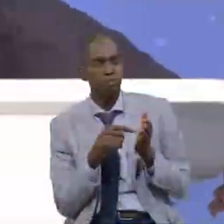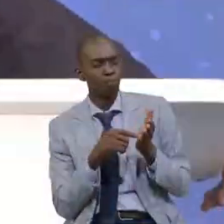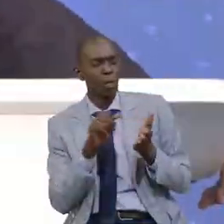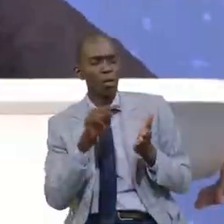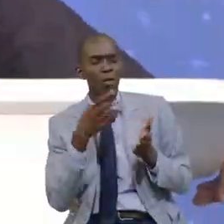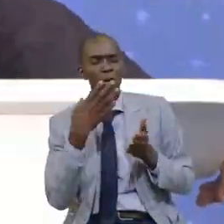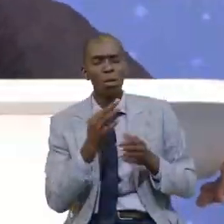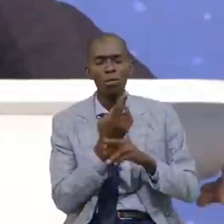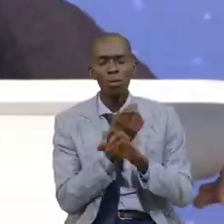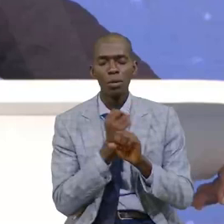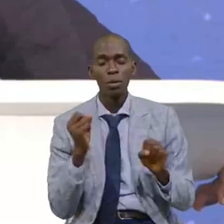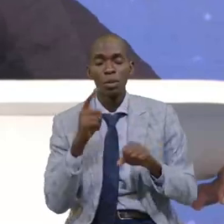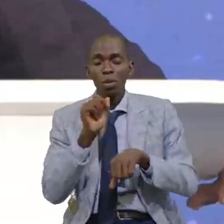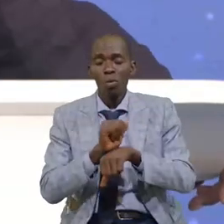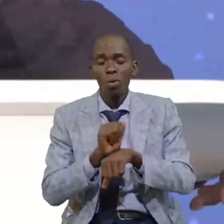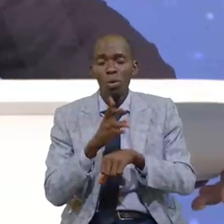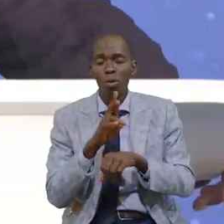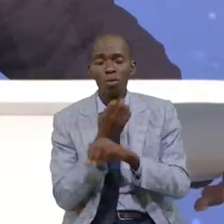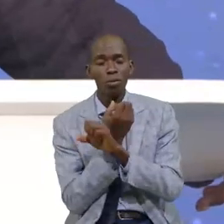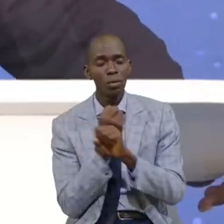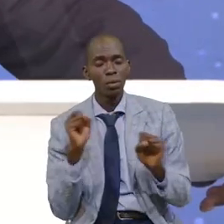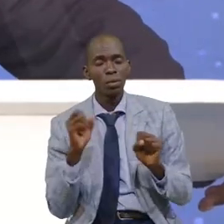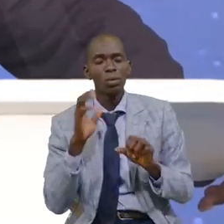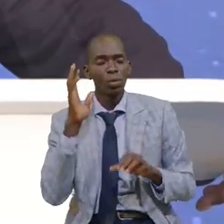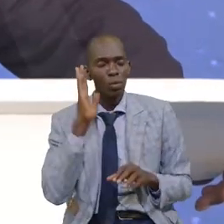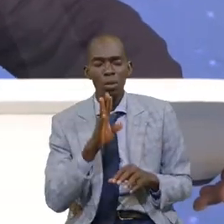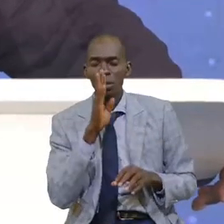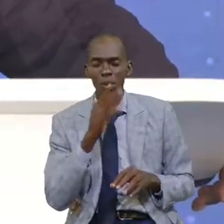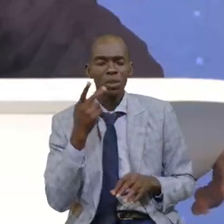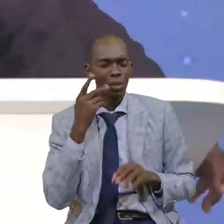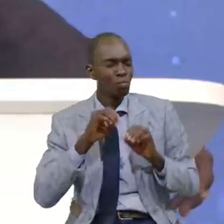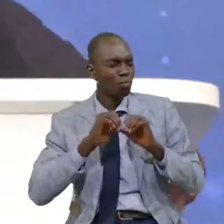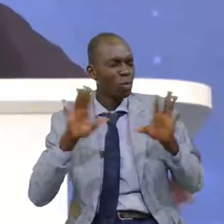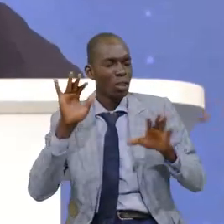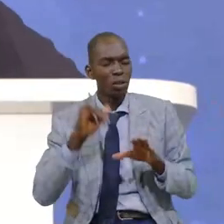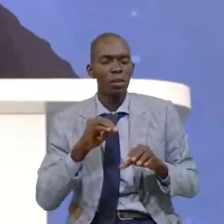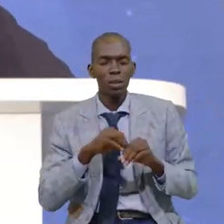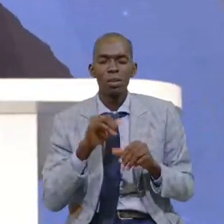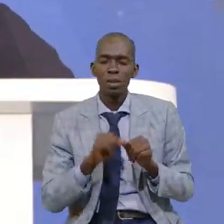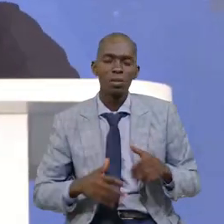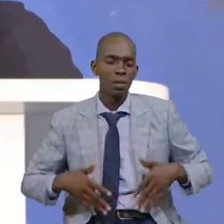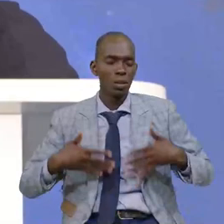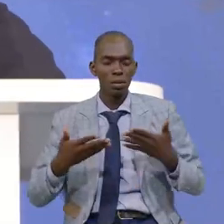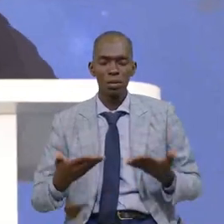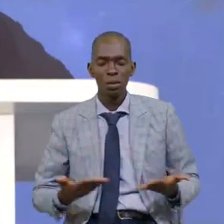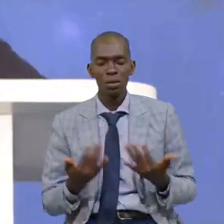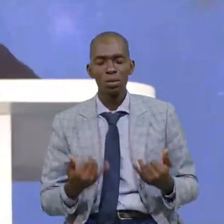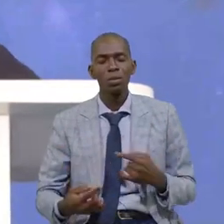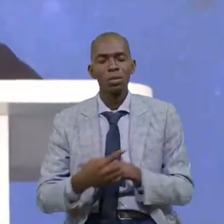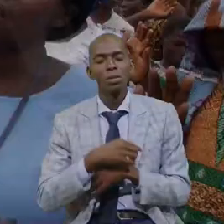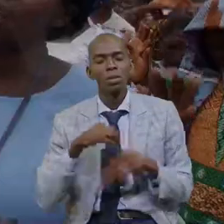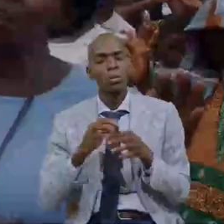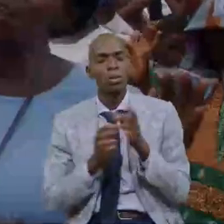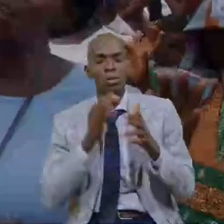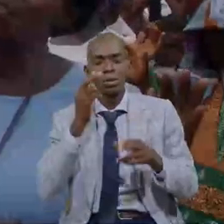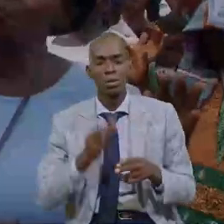la rédemption, l'œuvre de la rédemption soit vue clairement dans chaque vie ici, aujourd'hui,